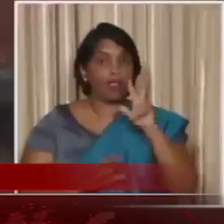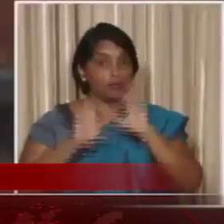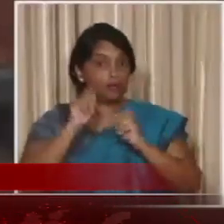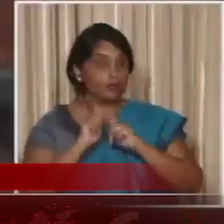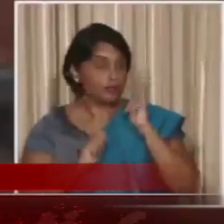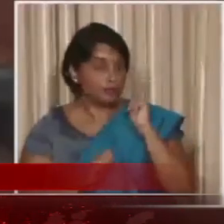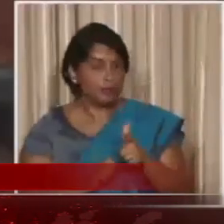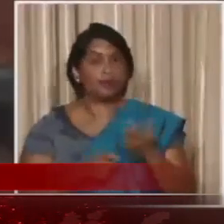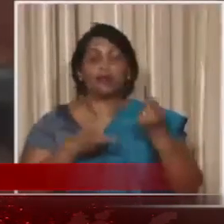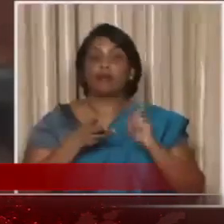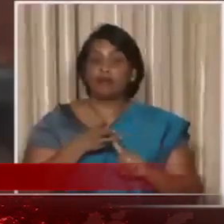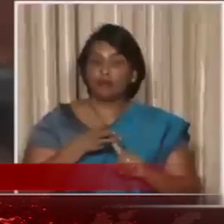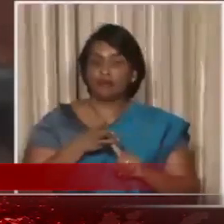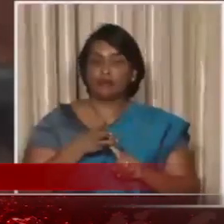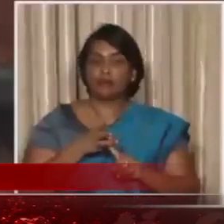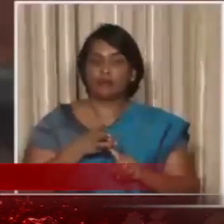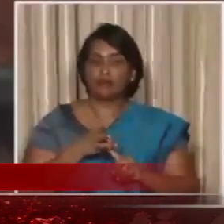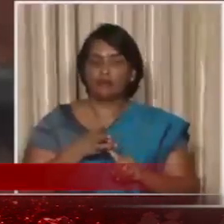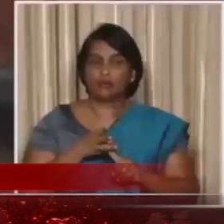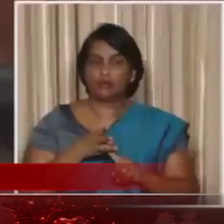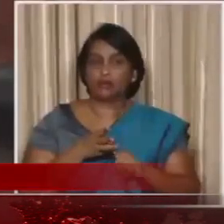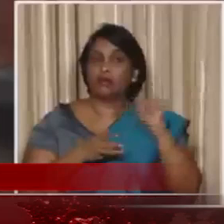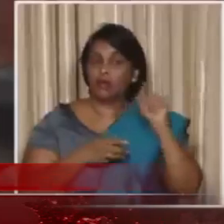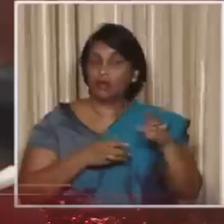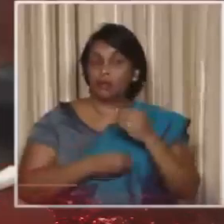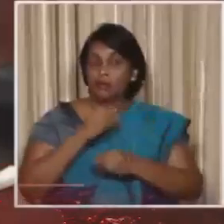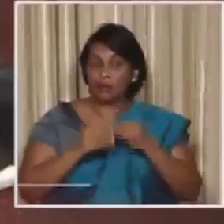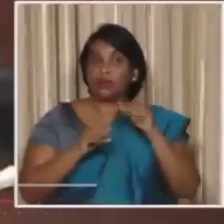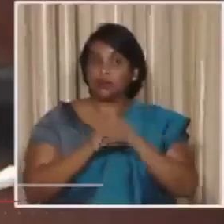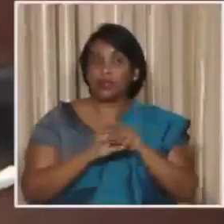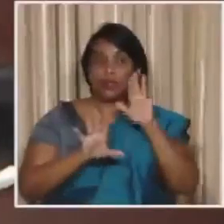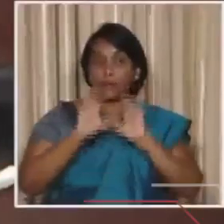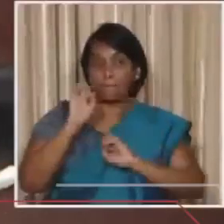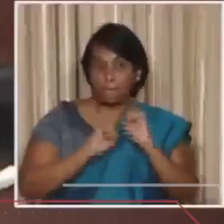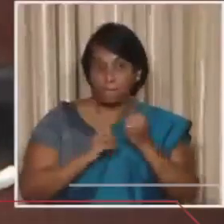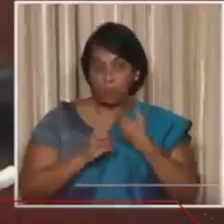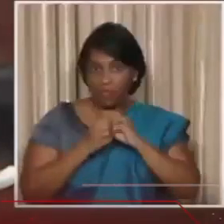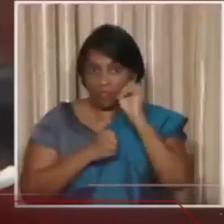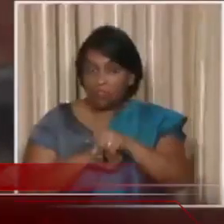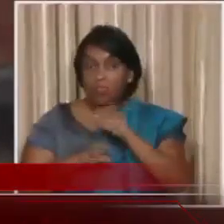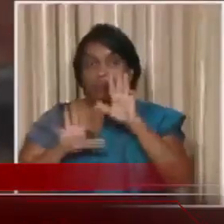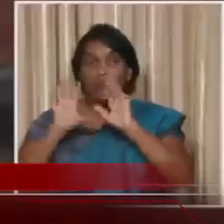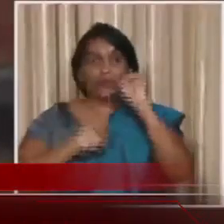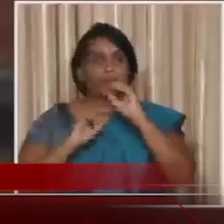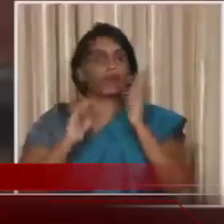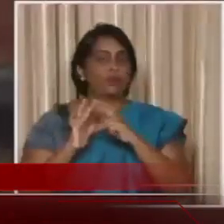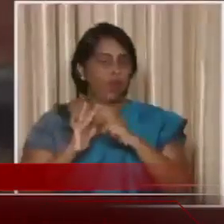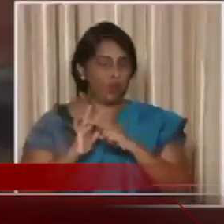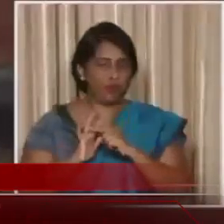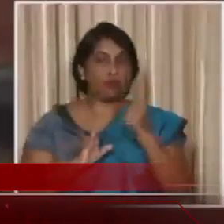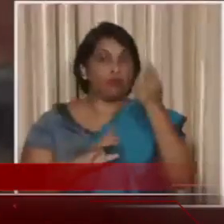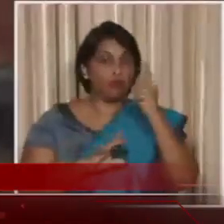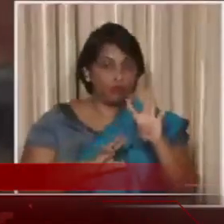ගෙවනවා. ඊළඟ එයා ආයෝජනය කරන එකෙන් 9%ක් කියනවා. ඒකටනේ ලාභාංශින් 14%ක්